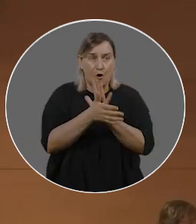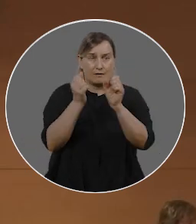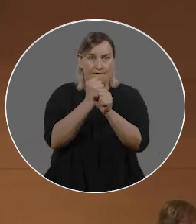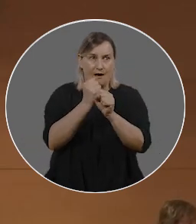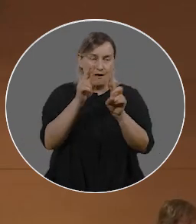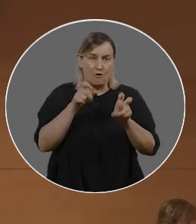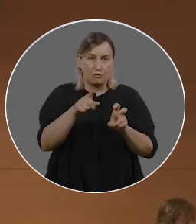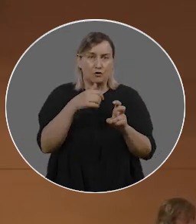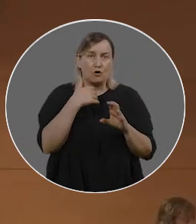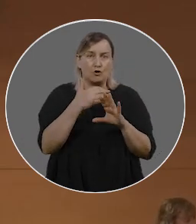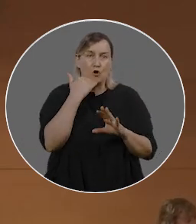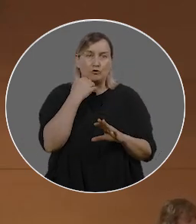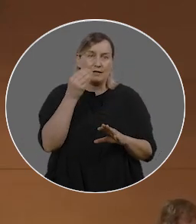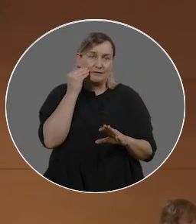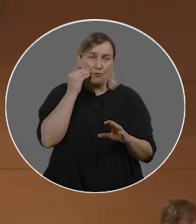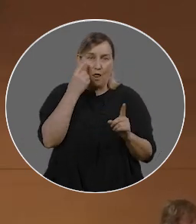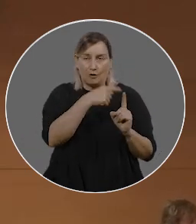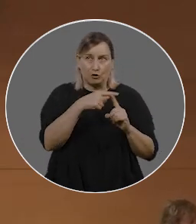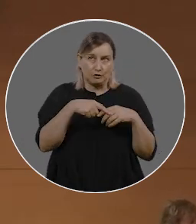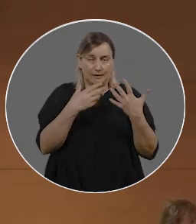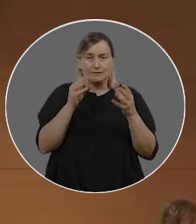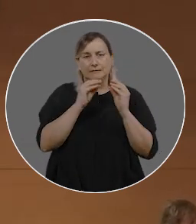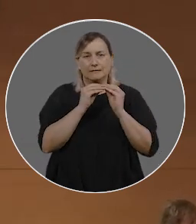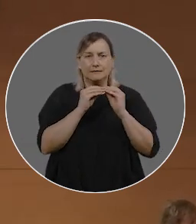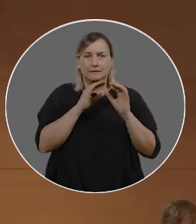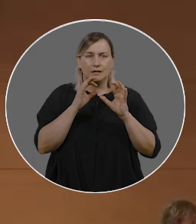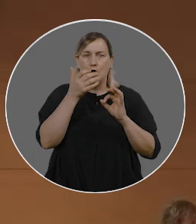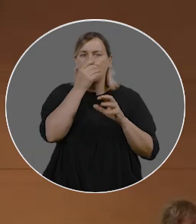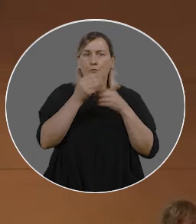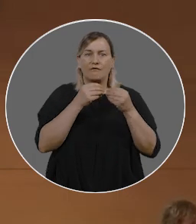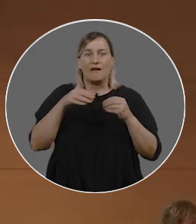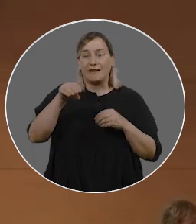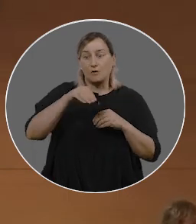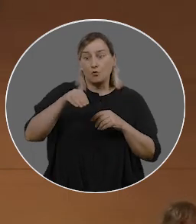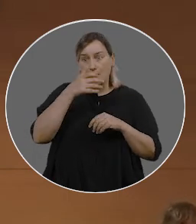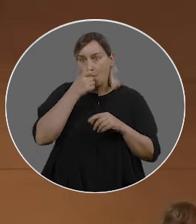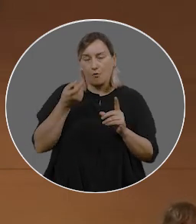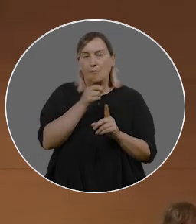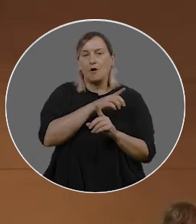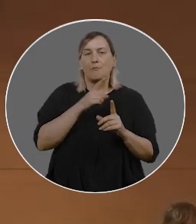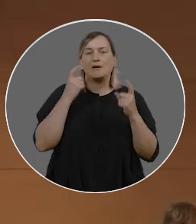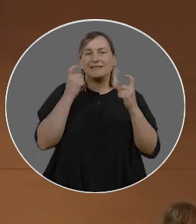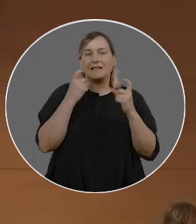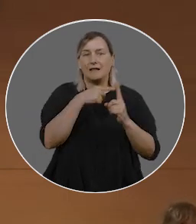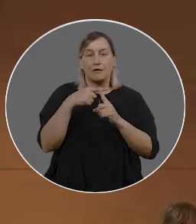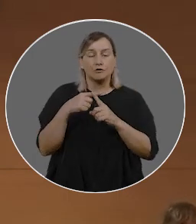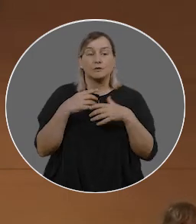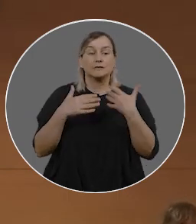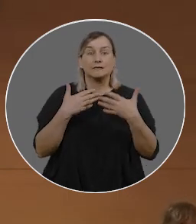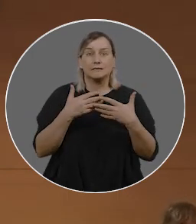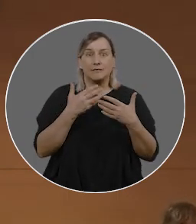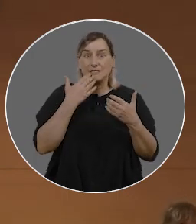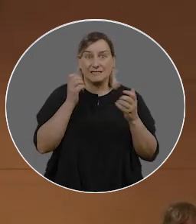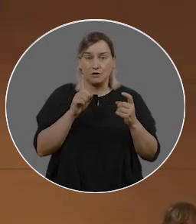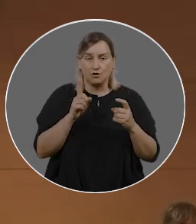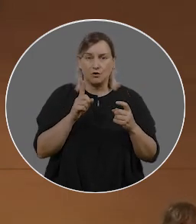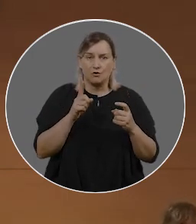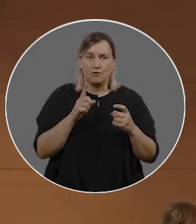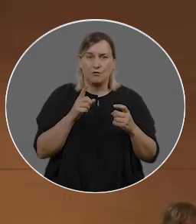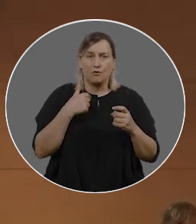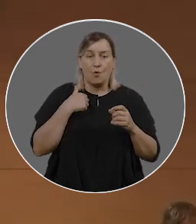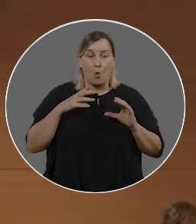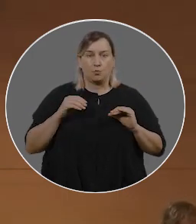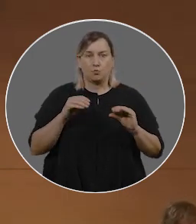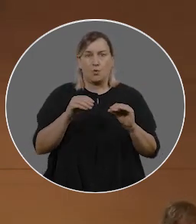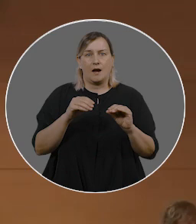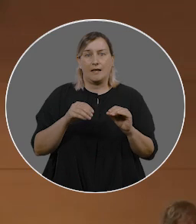perquè treballo en això i sé simular coses, i intento, no puc fer servir un ratolí, però puc intentar simular coses... Però clar, això